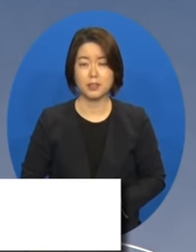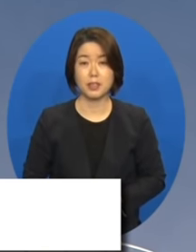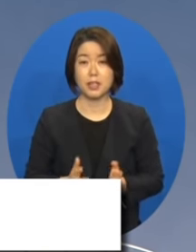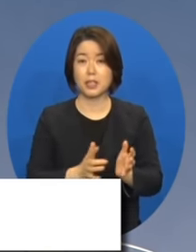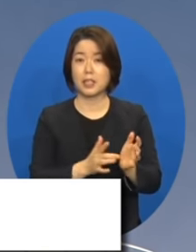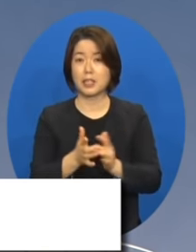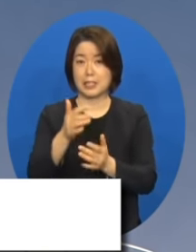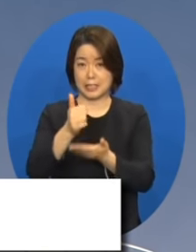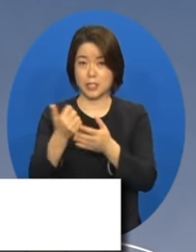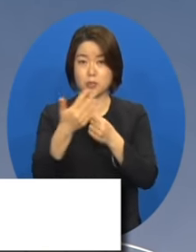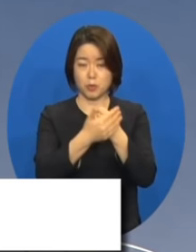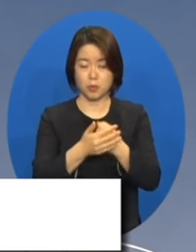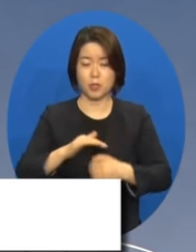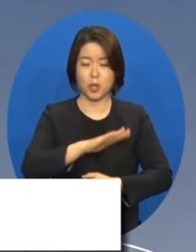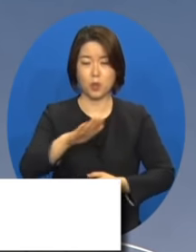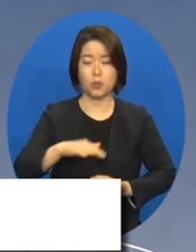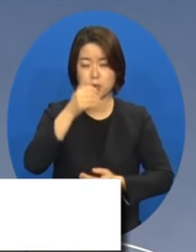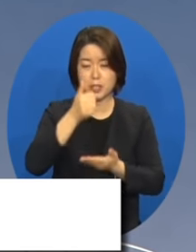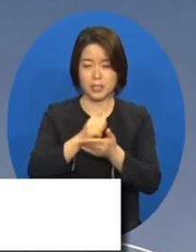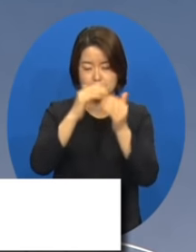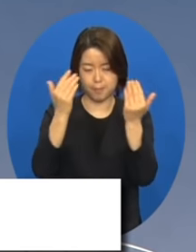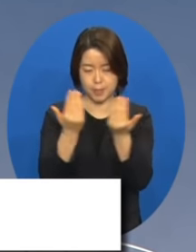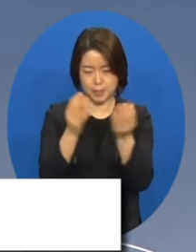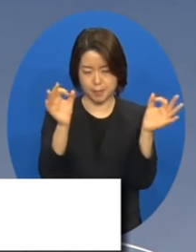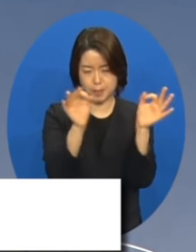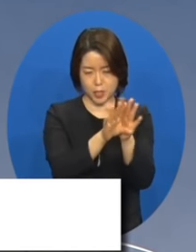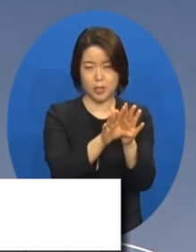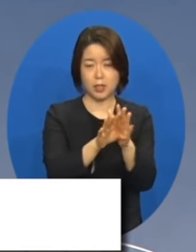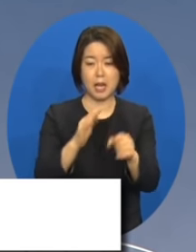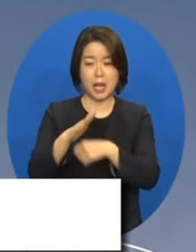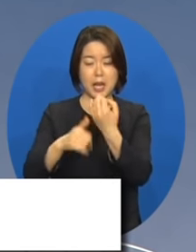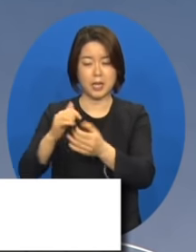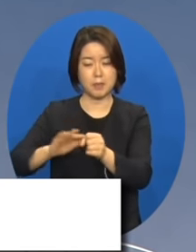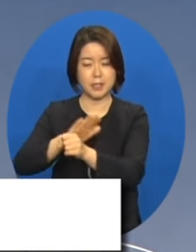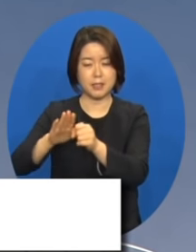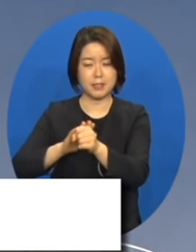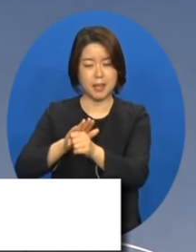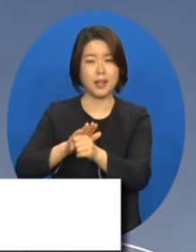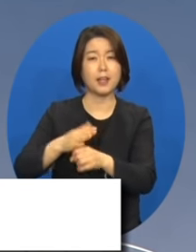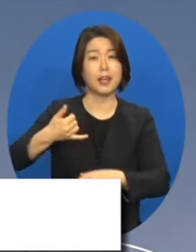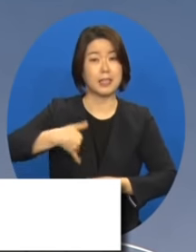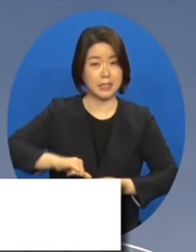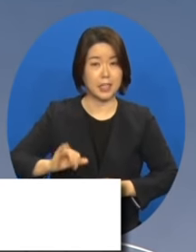예수님 때문에 우리의 죄가 다 3 바닥 하나님의 사랑하는 자가 줘